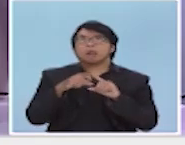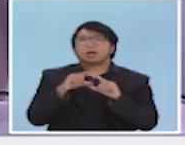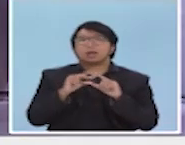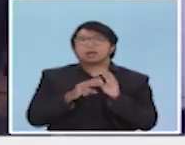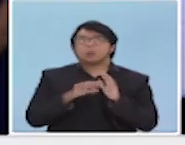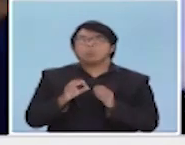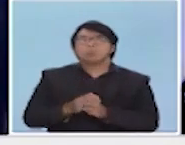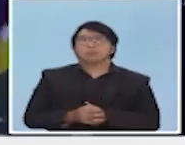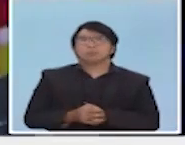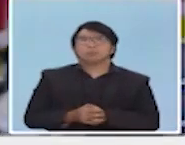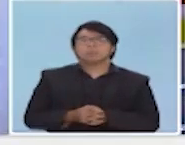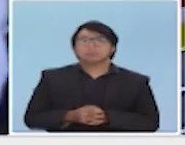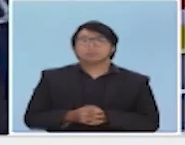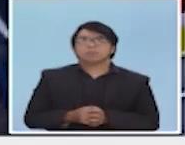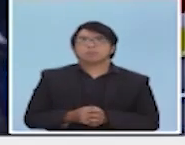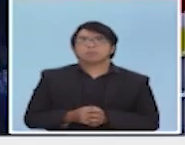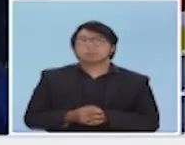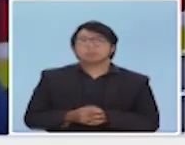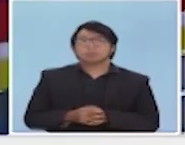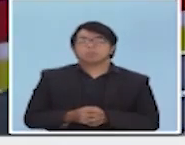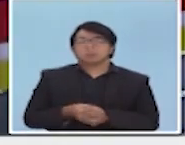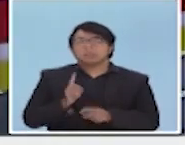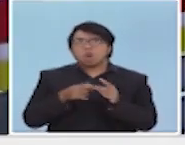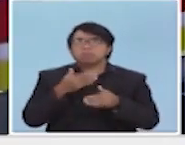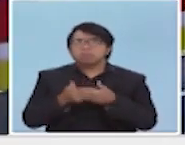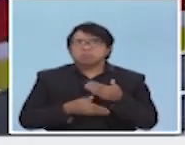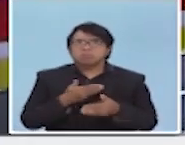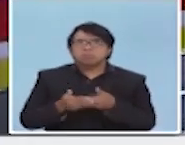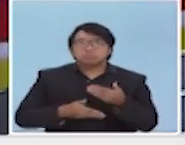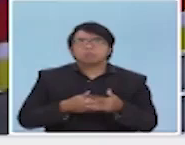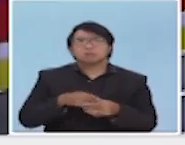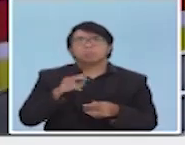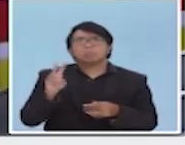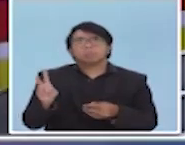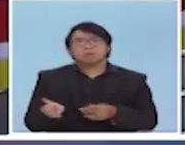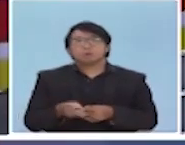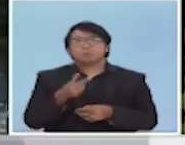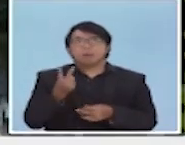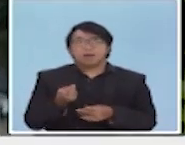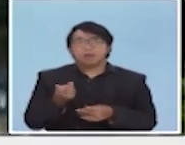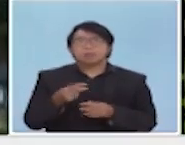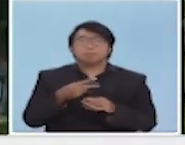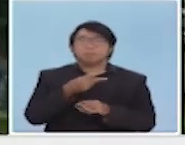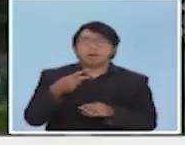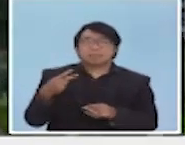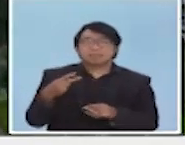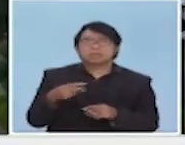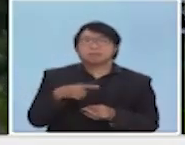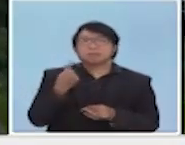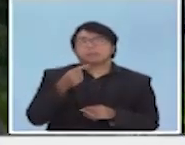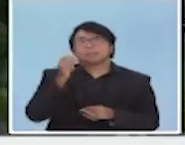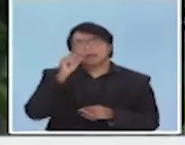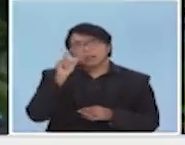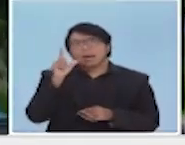Jadi ketika ada transisi, maka kita menyadari ada potensi kenaikan kasus. Karena itulah